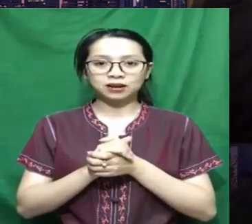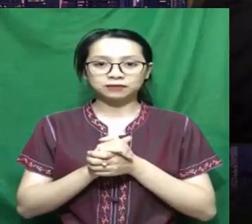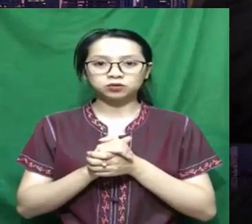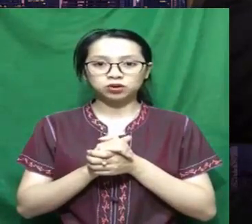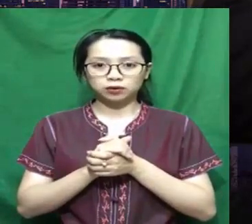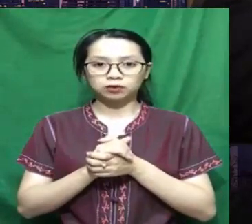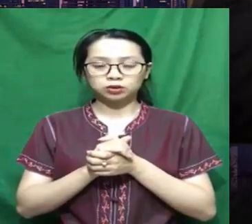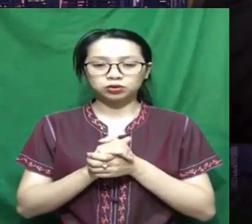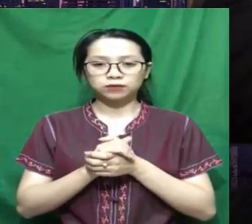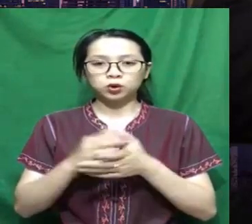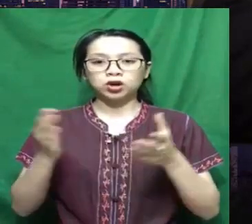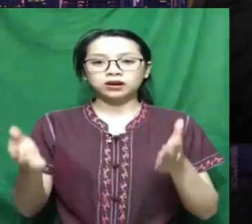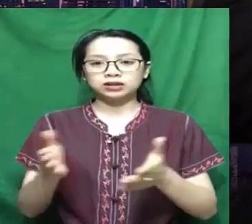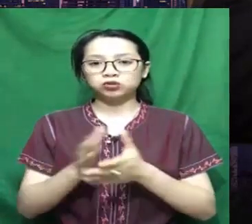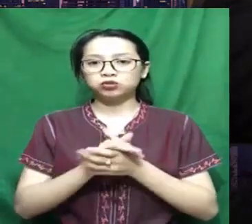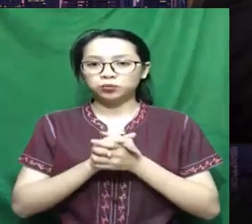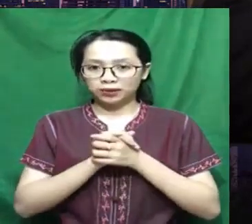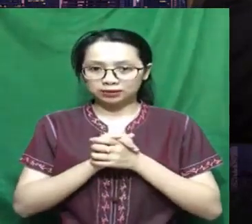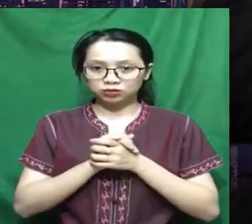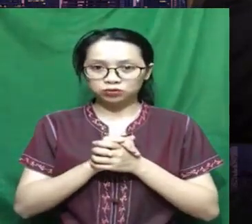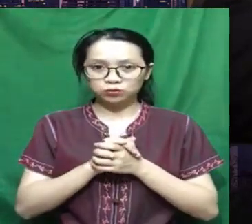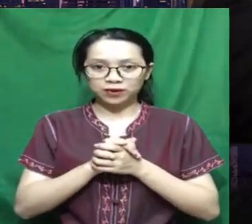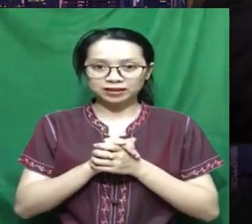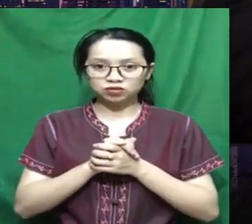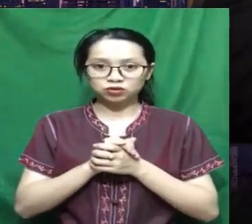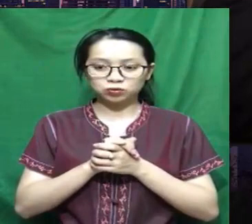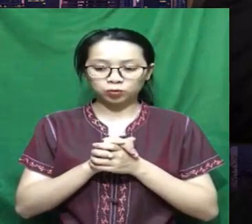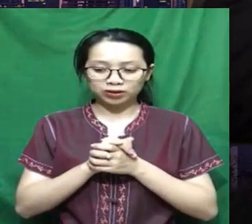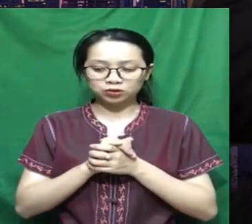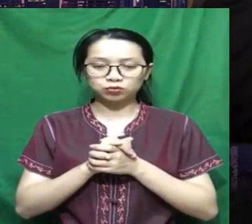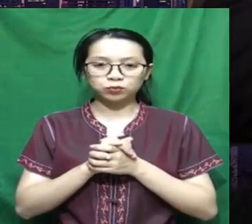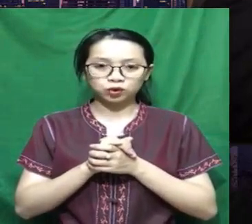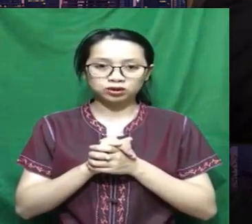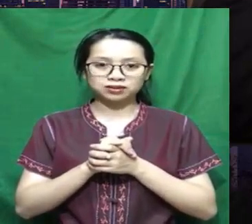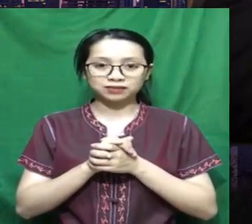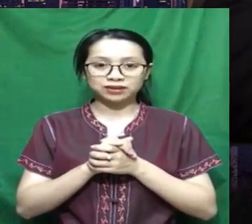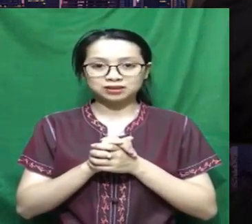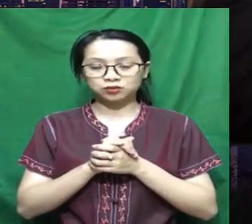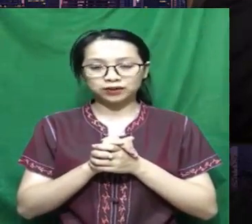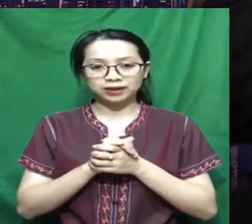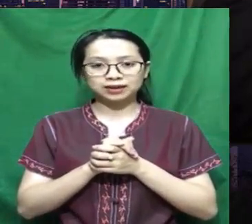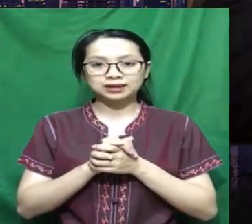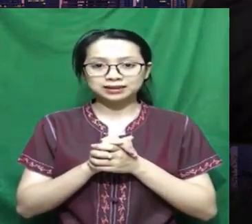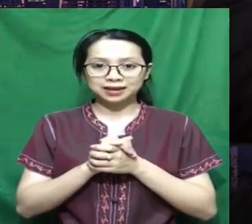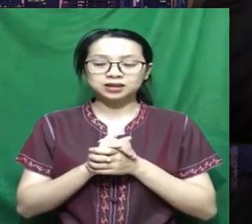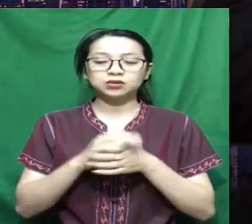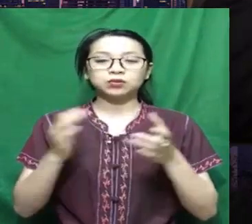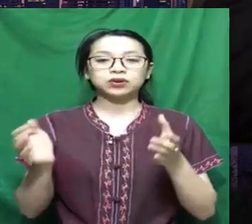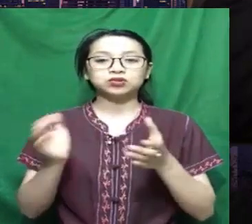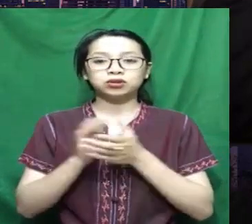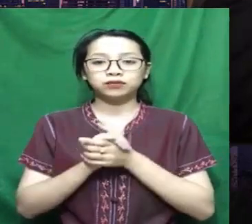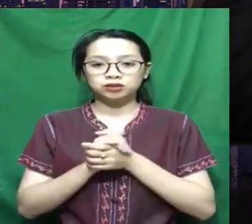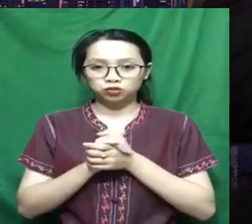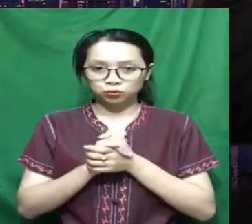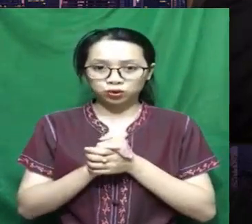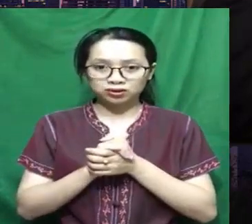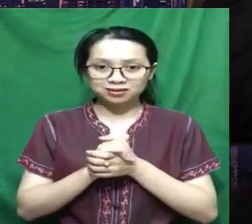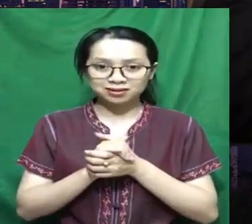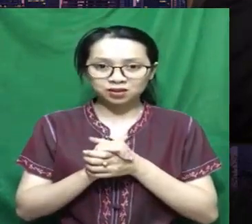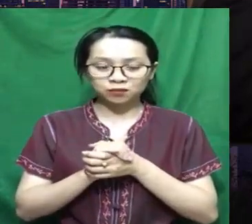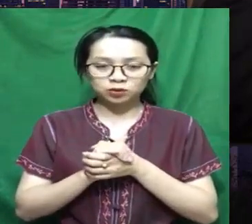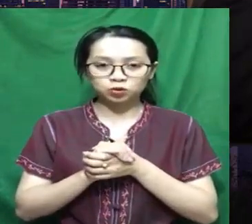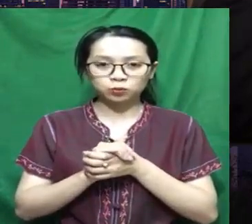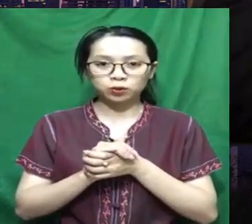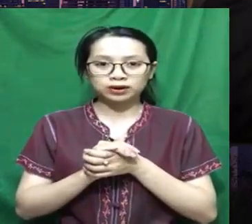Pendant que Jack travaille sur son intrigue destructrice, Billy, Jason Thompson, découvrira que Ben a reniflé autour de